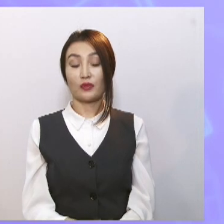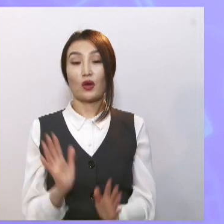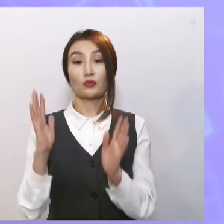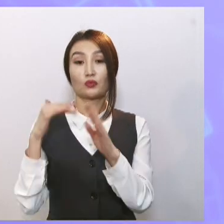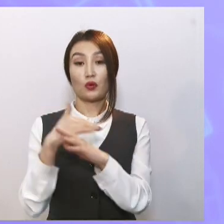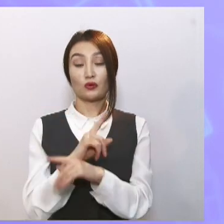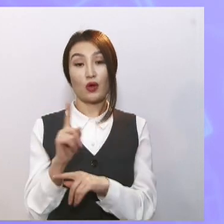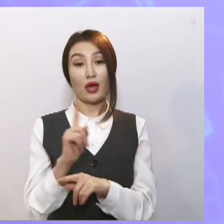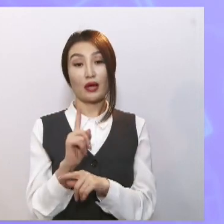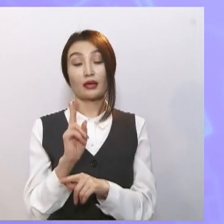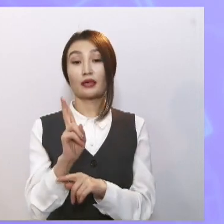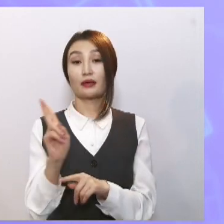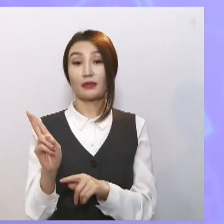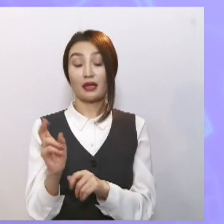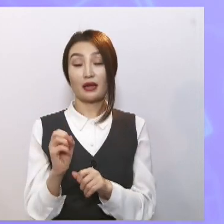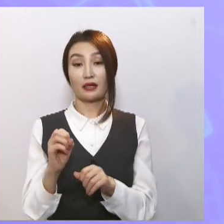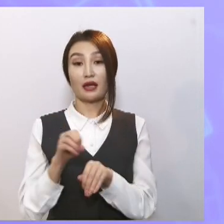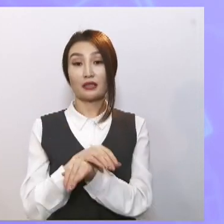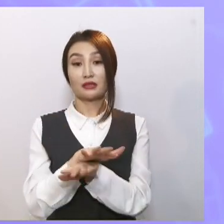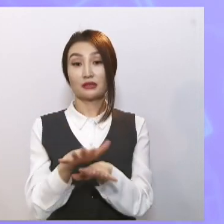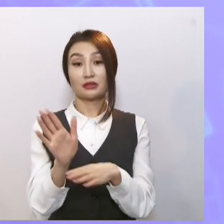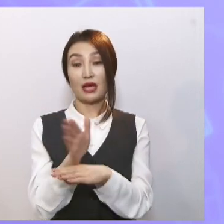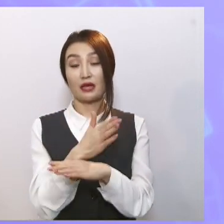Тоодо эмнелер жайылып жүрөт?